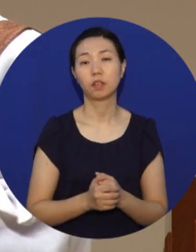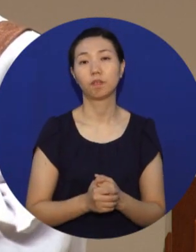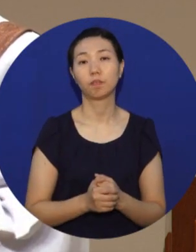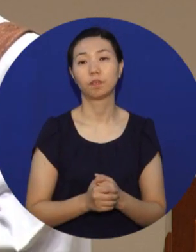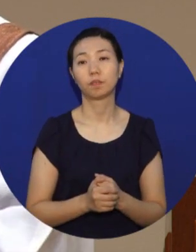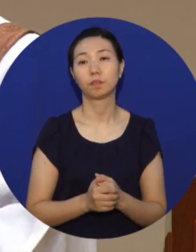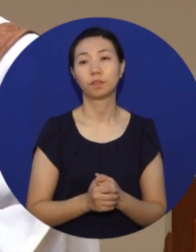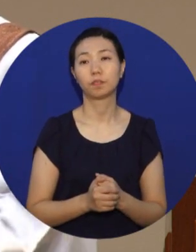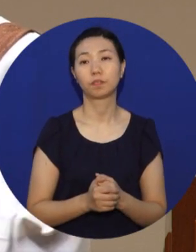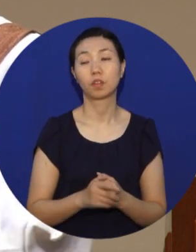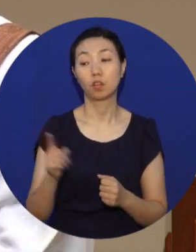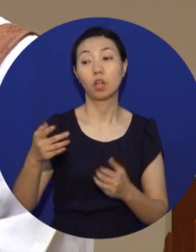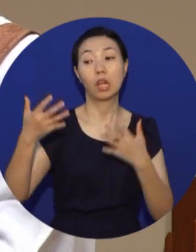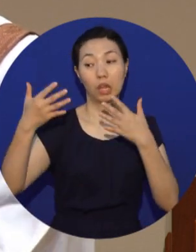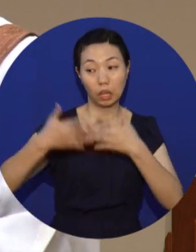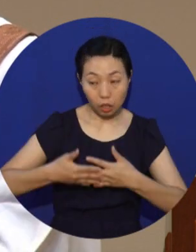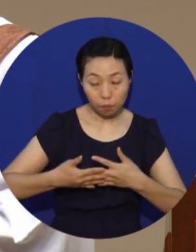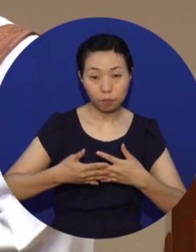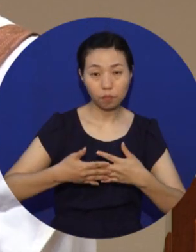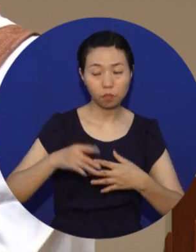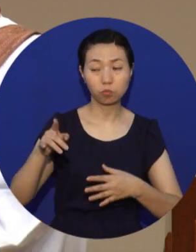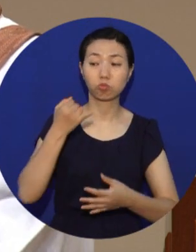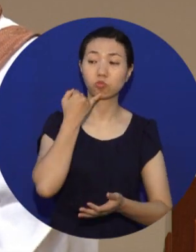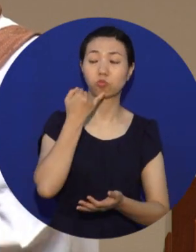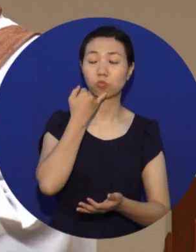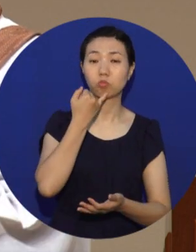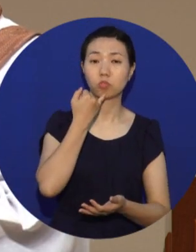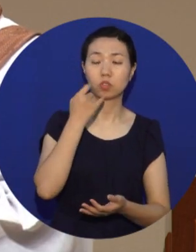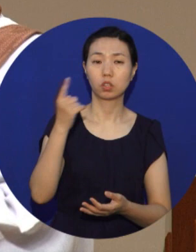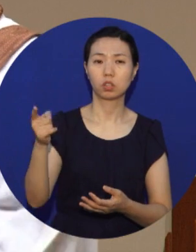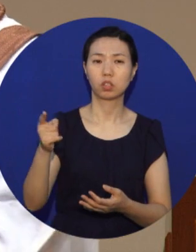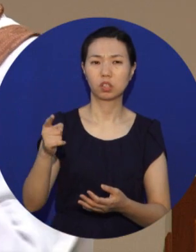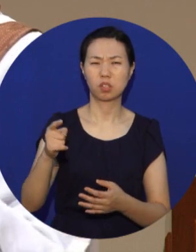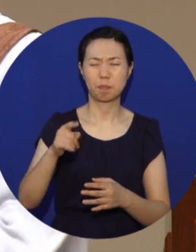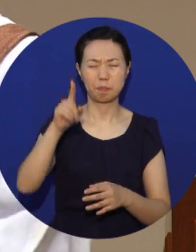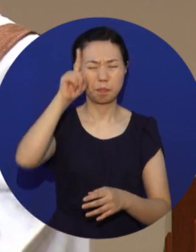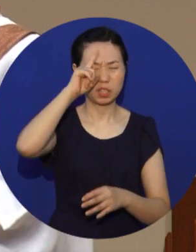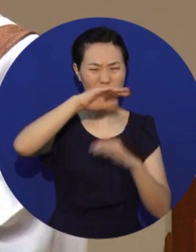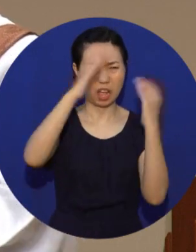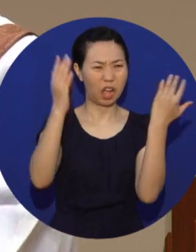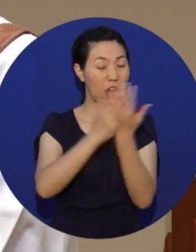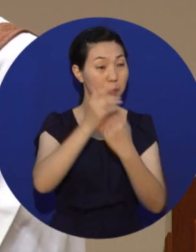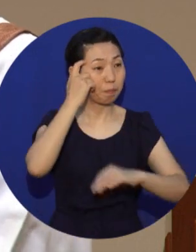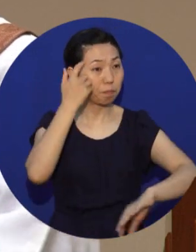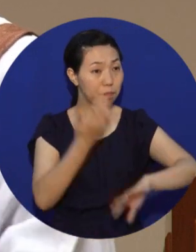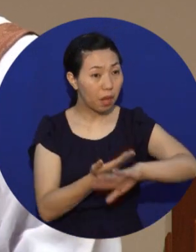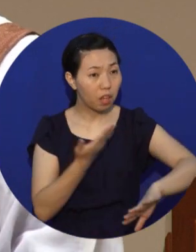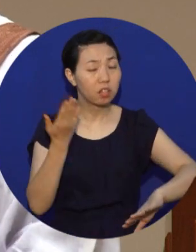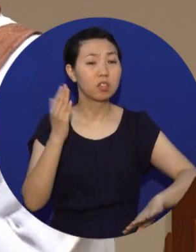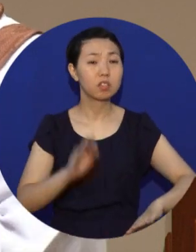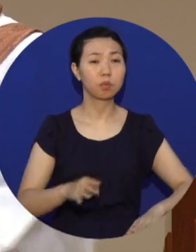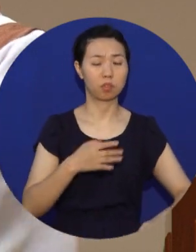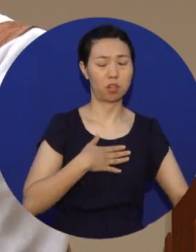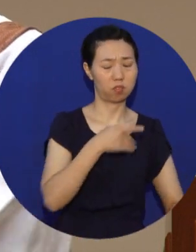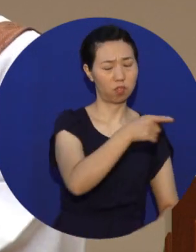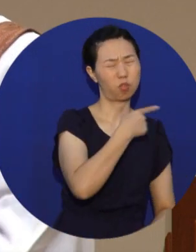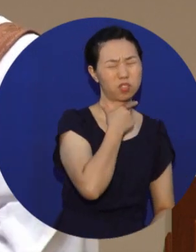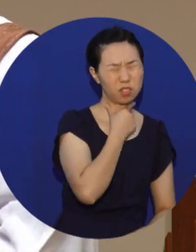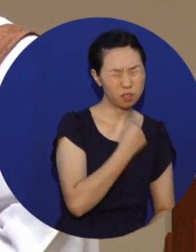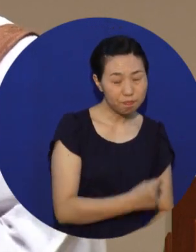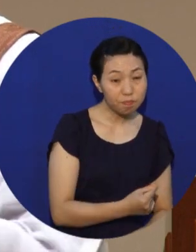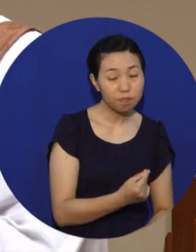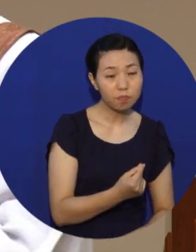어쨌든 합당하면 수용하고 합당하지 않고 뭐 천하가 다 반대해도 나는 갈 수밖에 없겠다 하면 그냥 가면